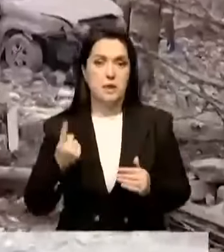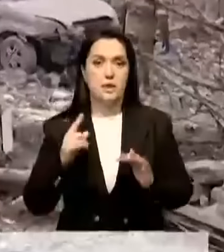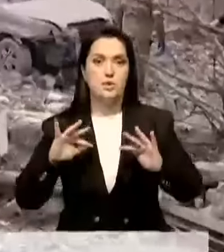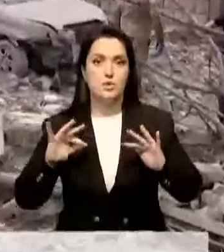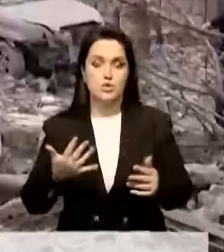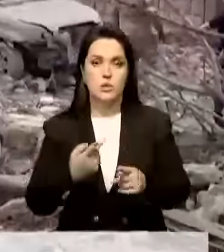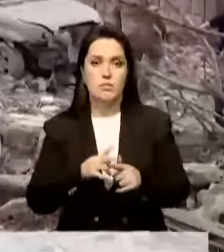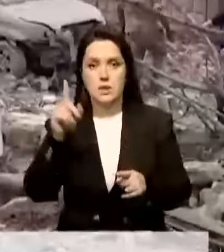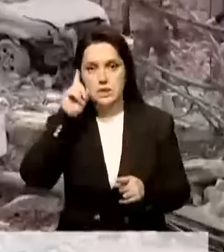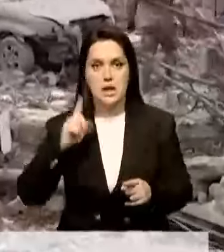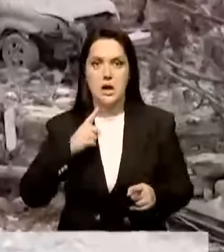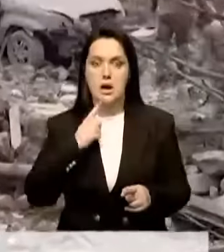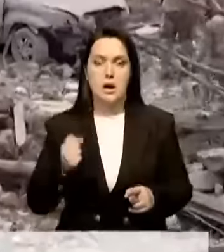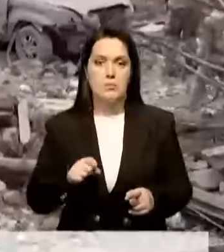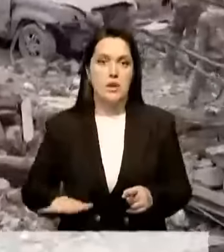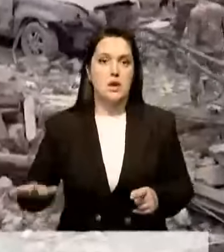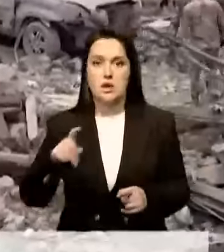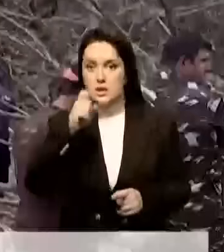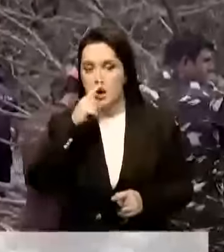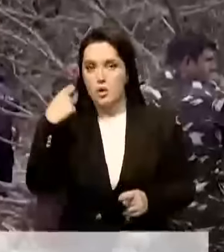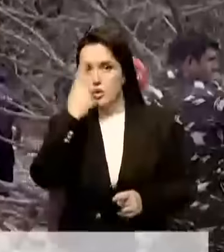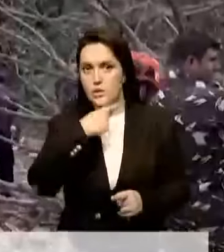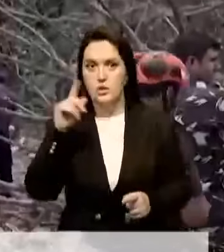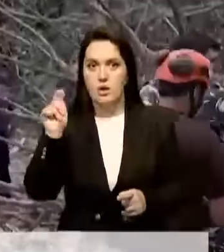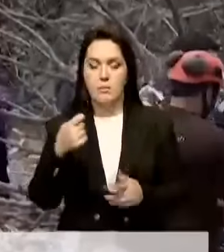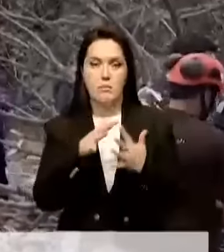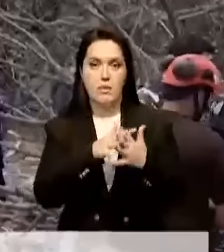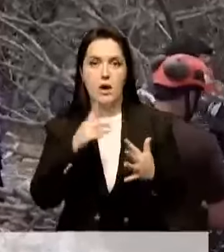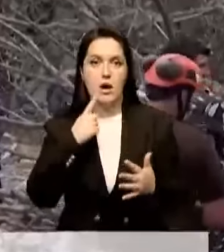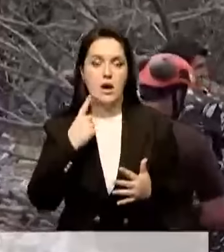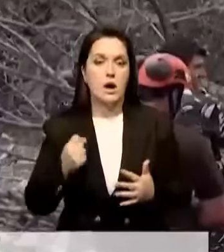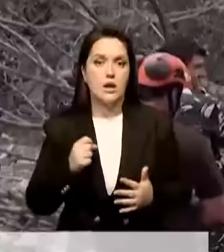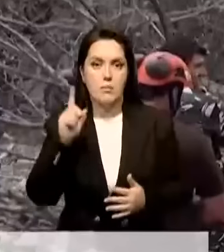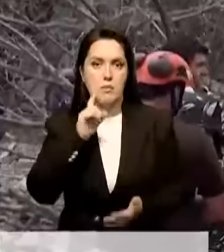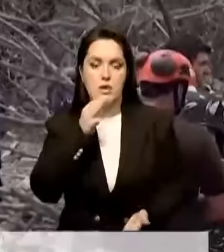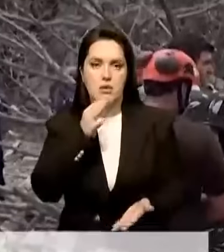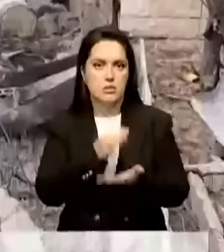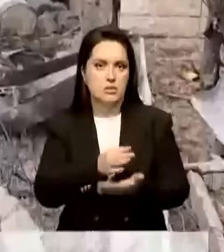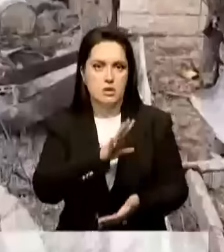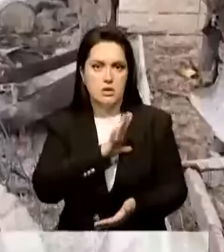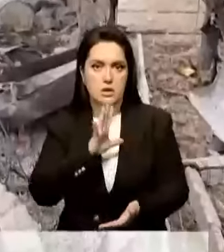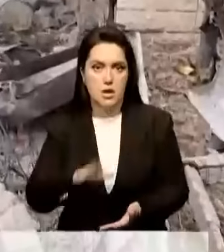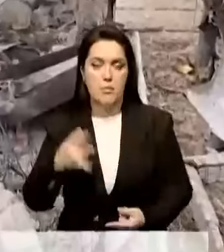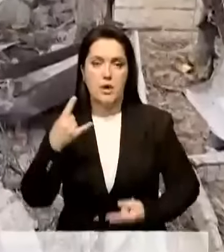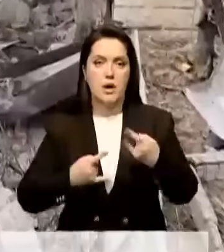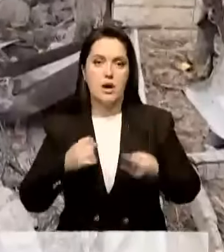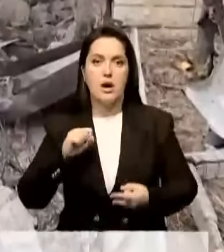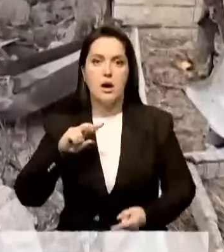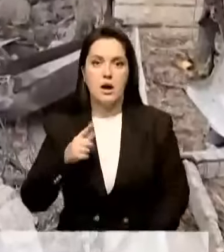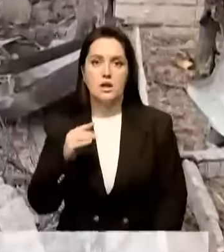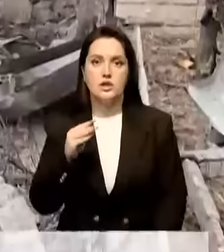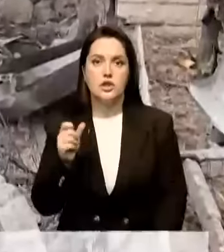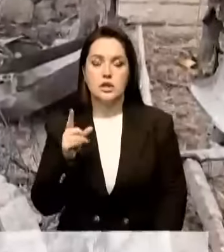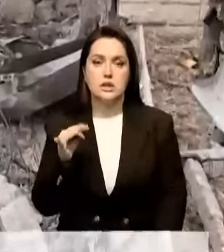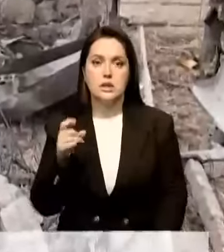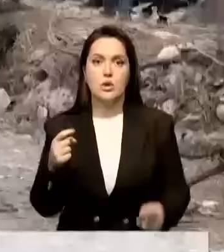нападения израильской армии на этот район за год боевых действий. Армия Израиля пока не комментировала атаку. Телеканал Аль-Джазира